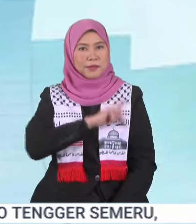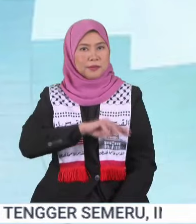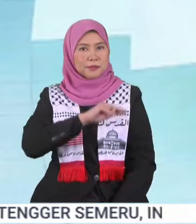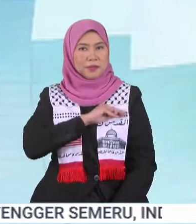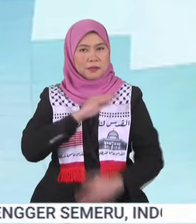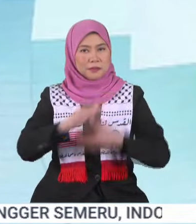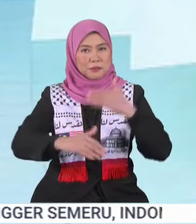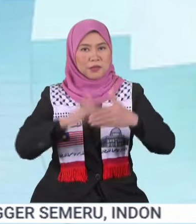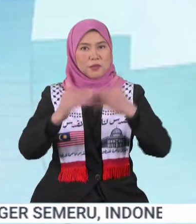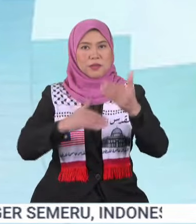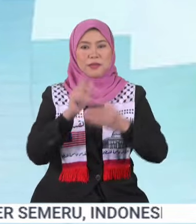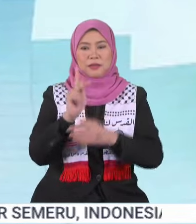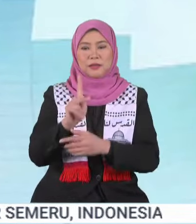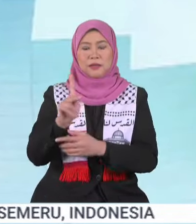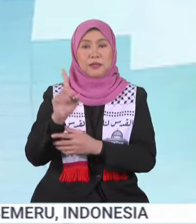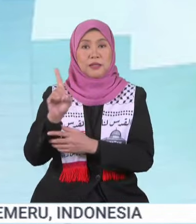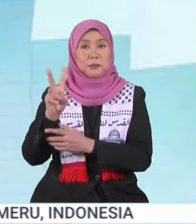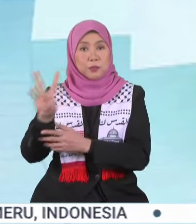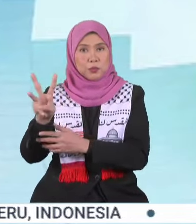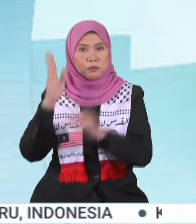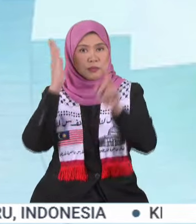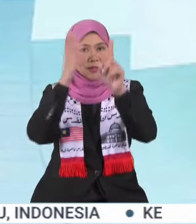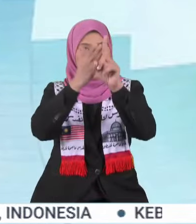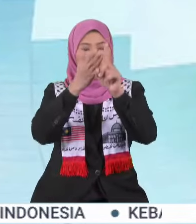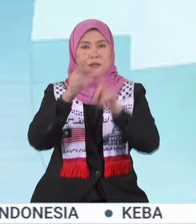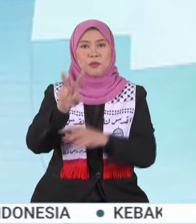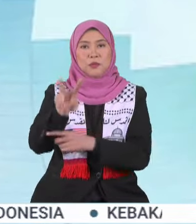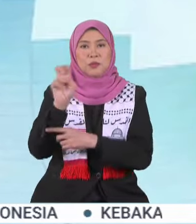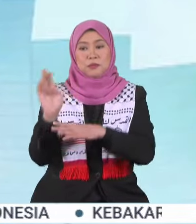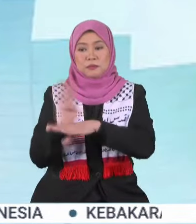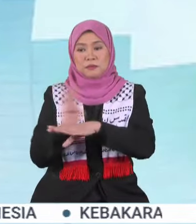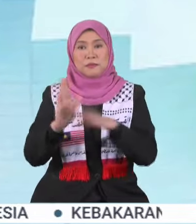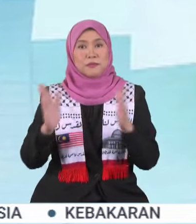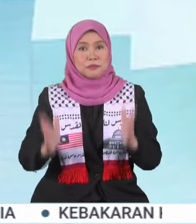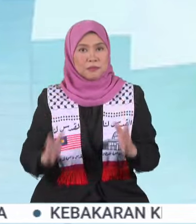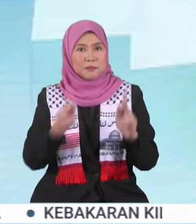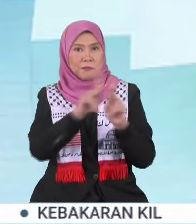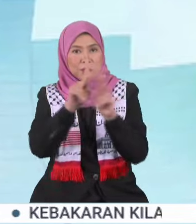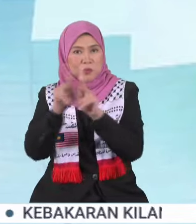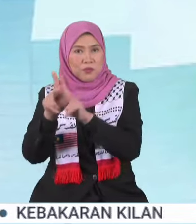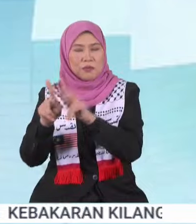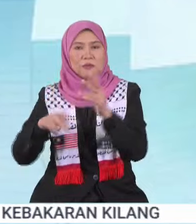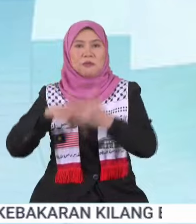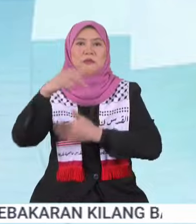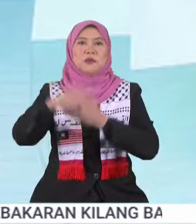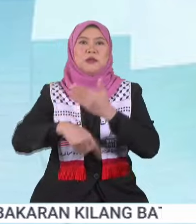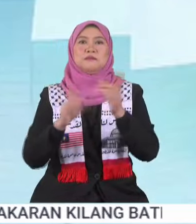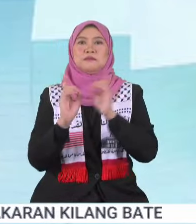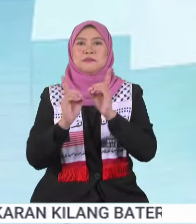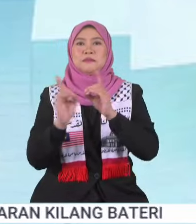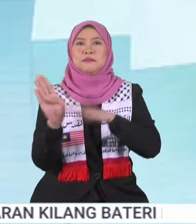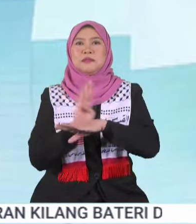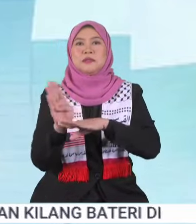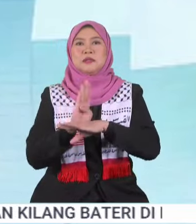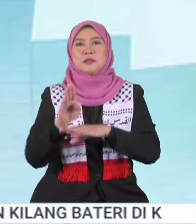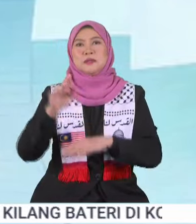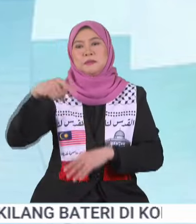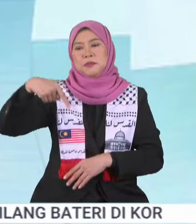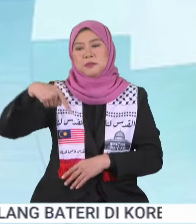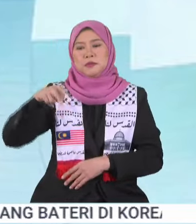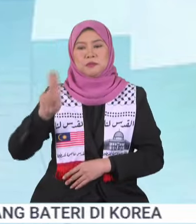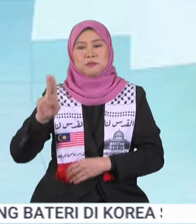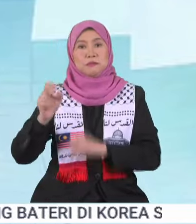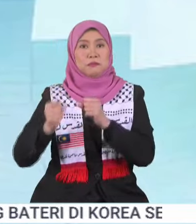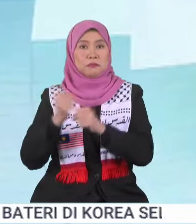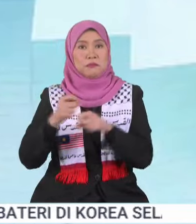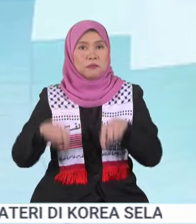Kementerian Kemajuan Desa dan Wilayah menyasarkan 1,200 usahawan desa menerusi program pendigitalan usahawan desa PPU tahun